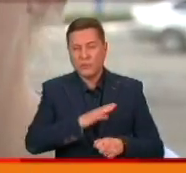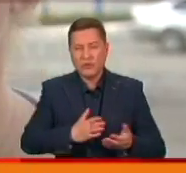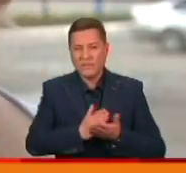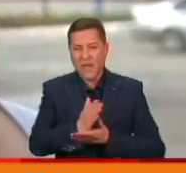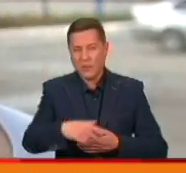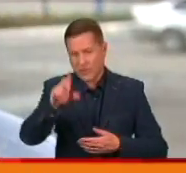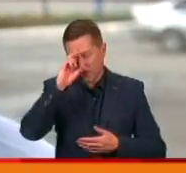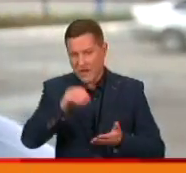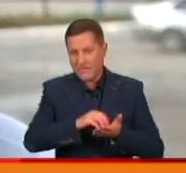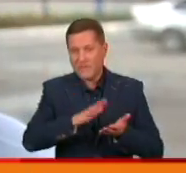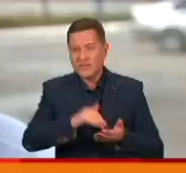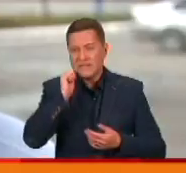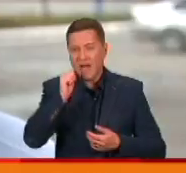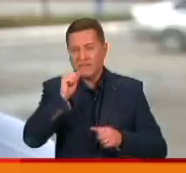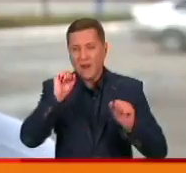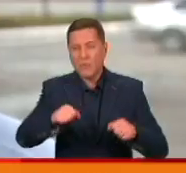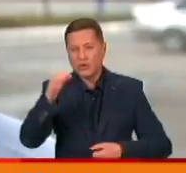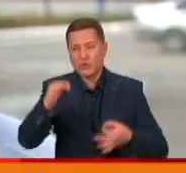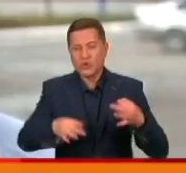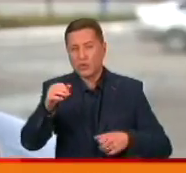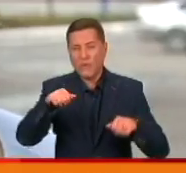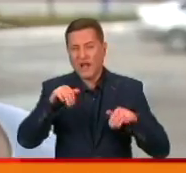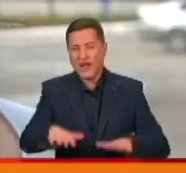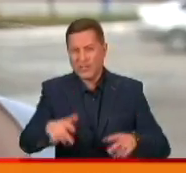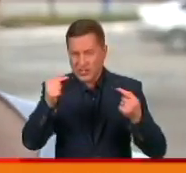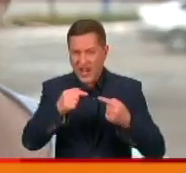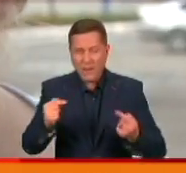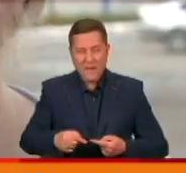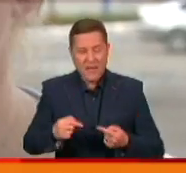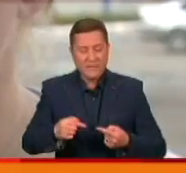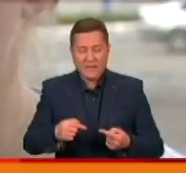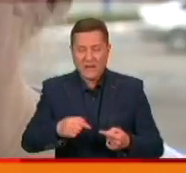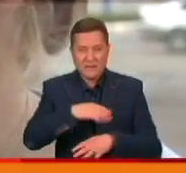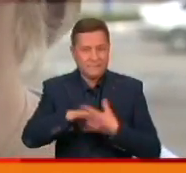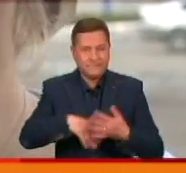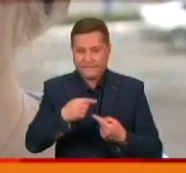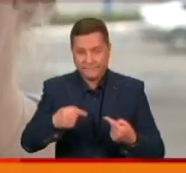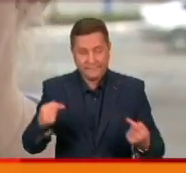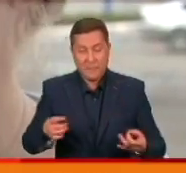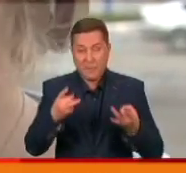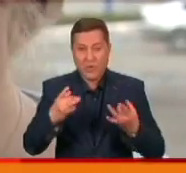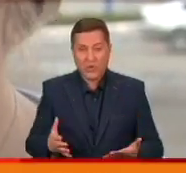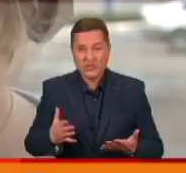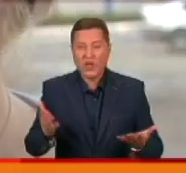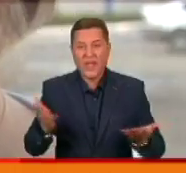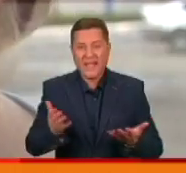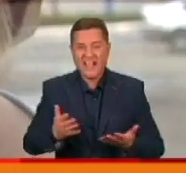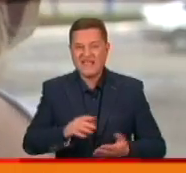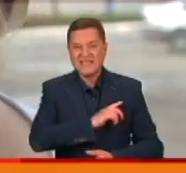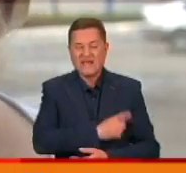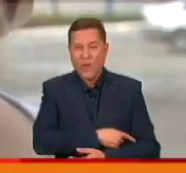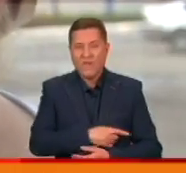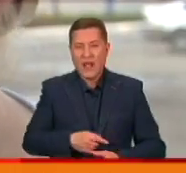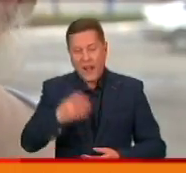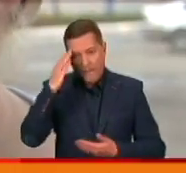реєстратора, завтра може бути в судових рішеннях певних, або ще якихось просто силових методів